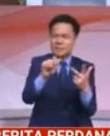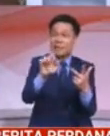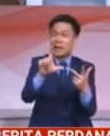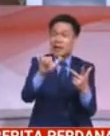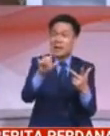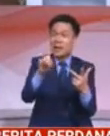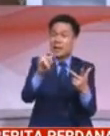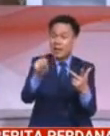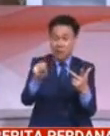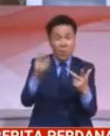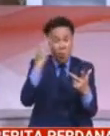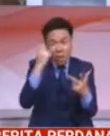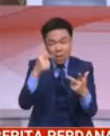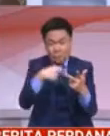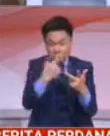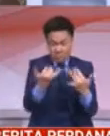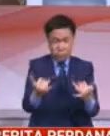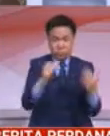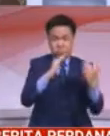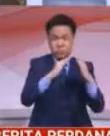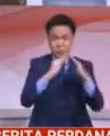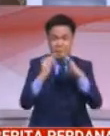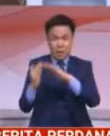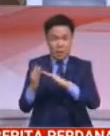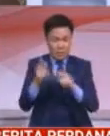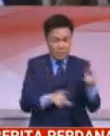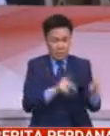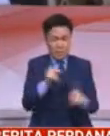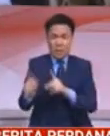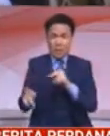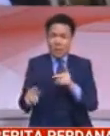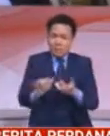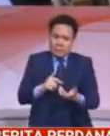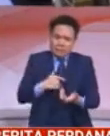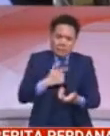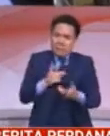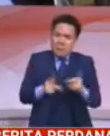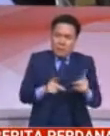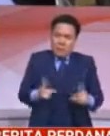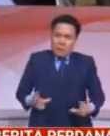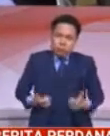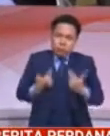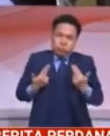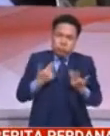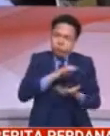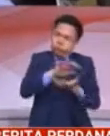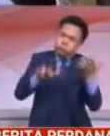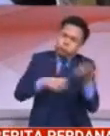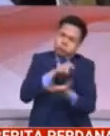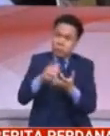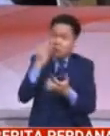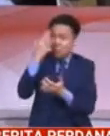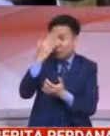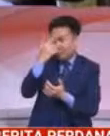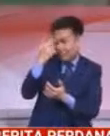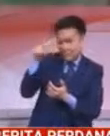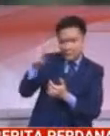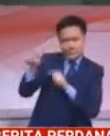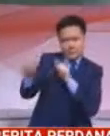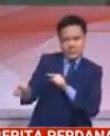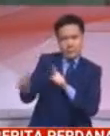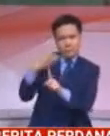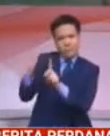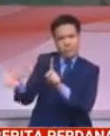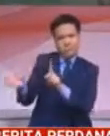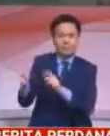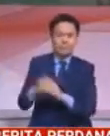peniaga telah terjejas daripada penularan ini. KEK juga memfailkan injunksi interim iaitu